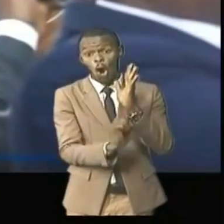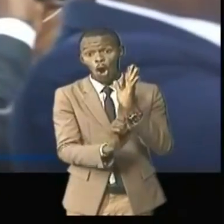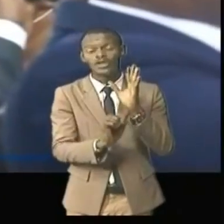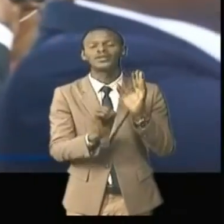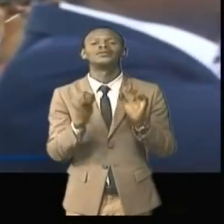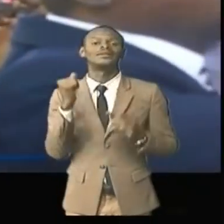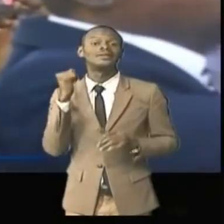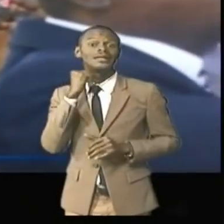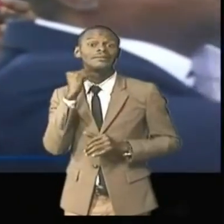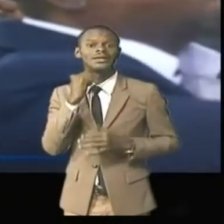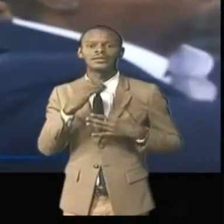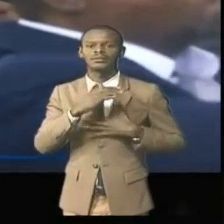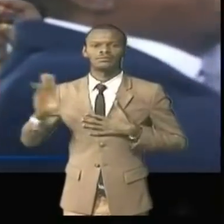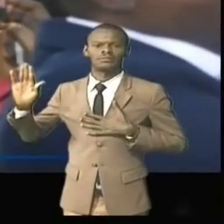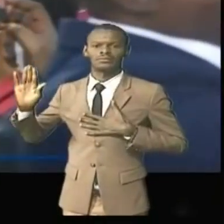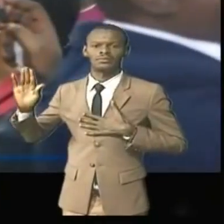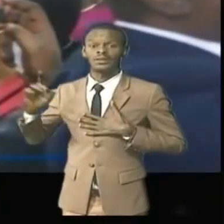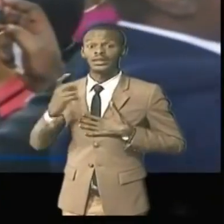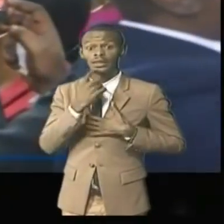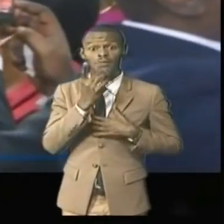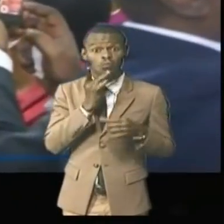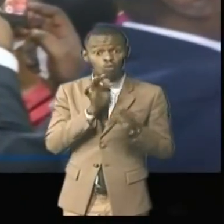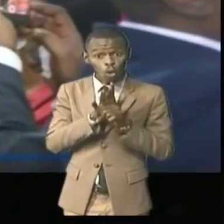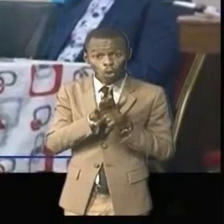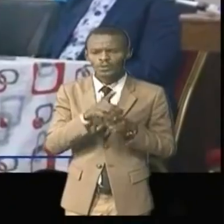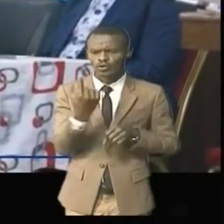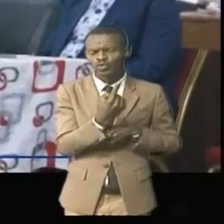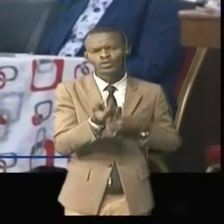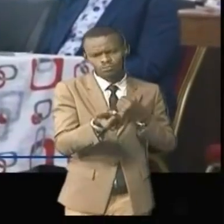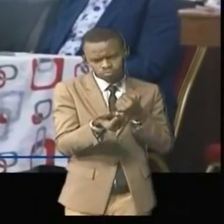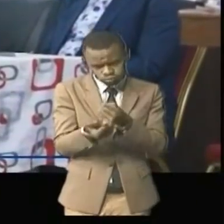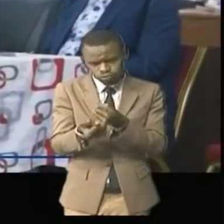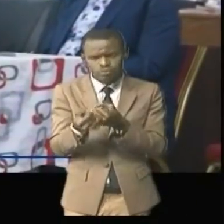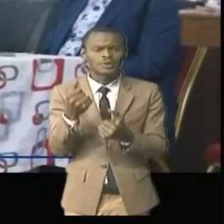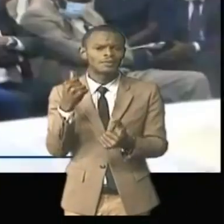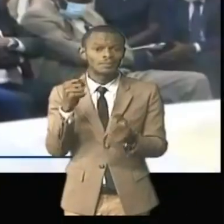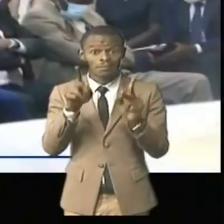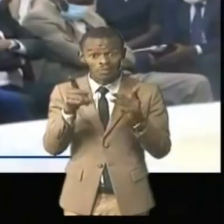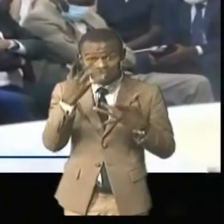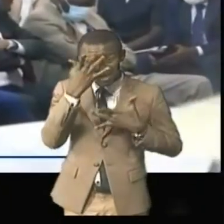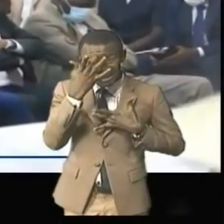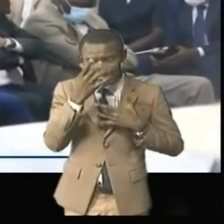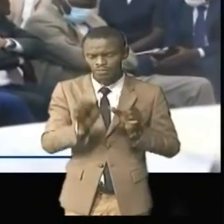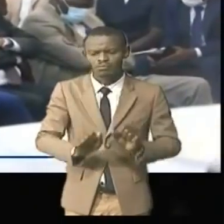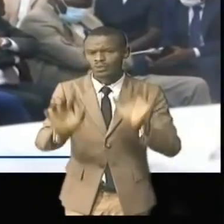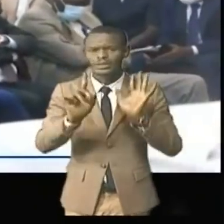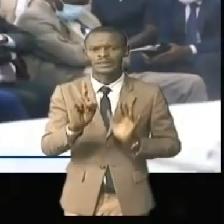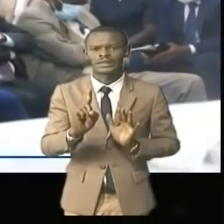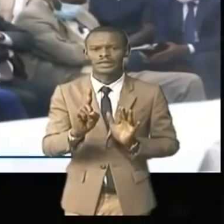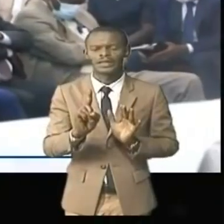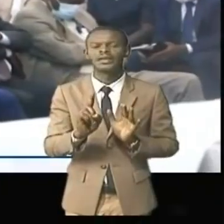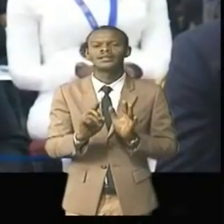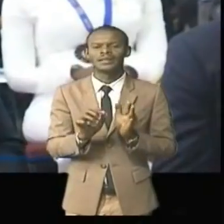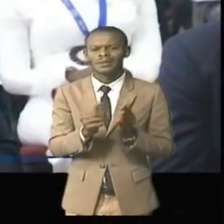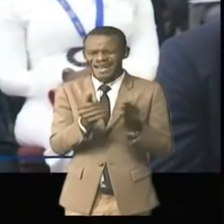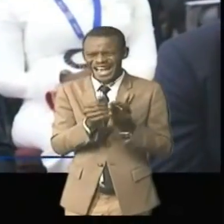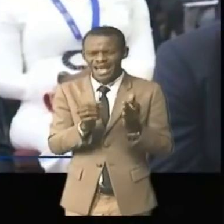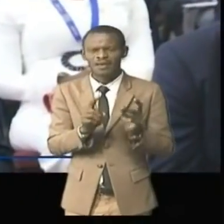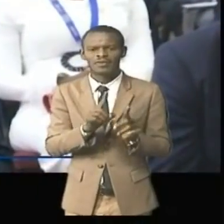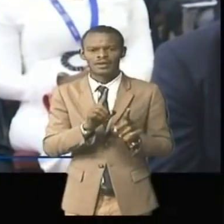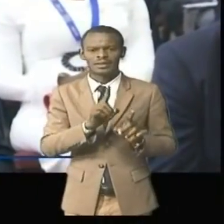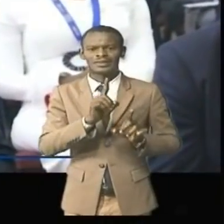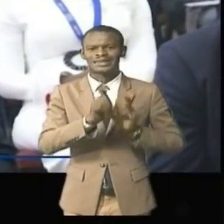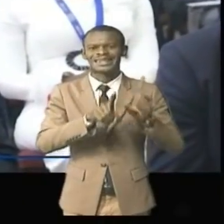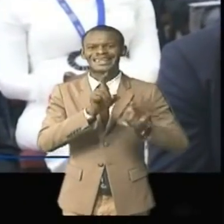service de leurs malades. C'est la première promotion soumise à un test organisé par le Conseil national de l'Ordre des médecins avec